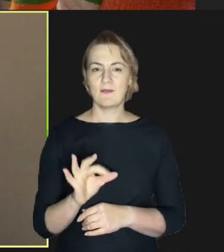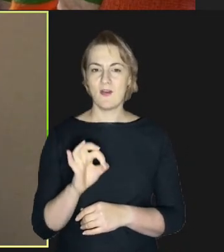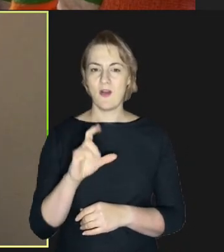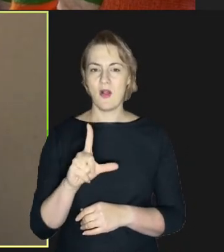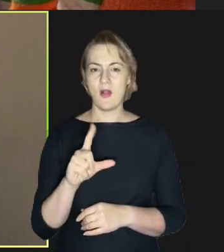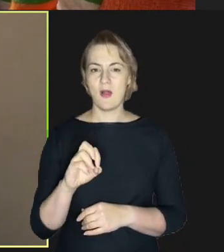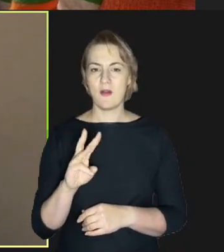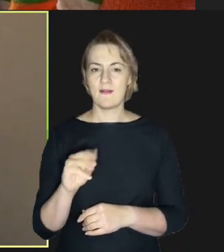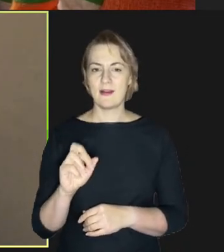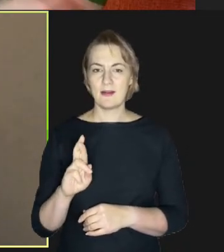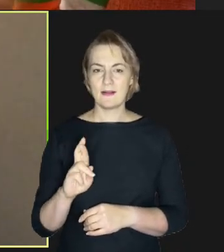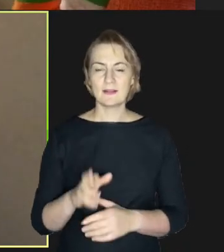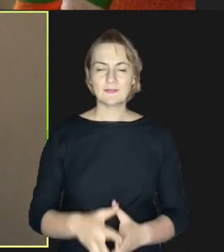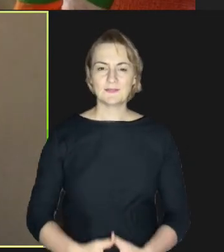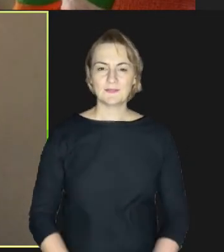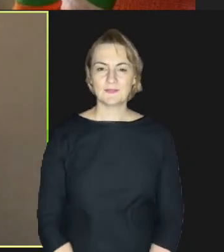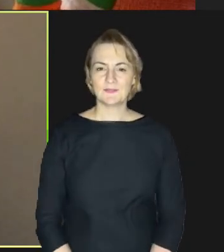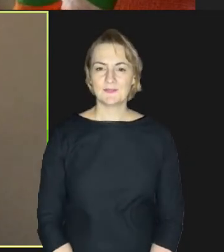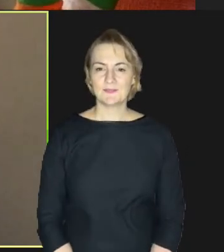Mhm.